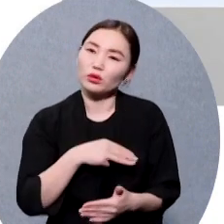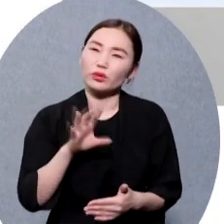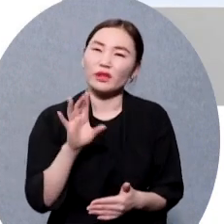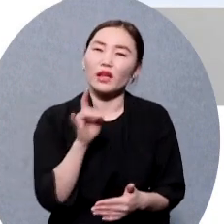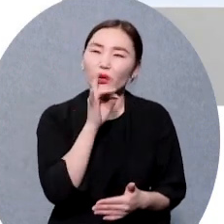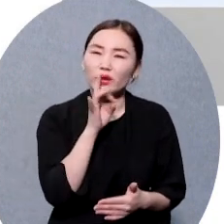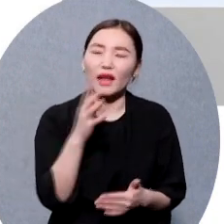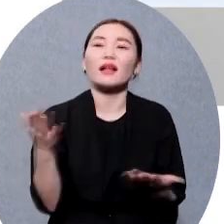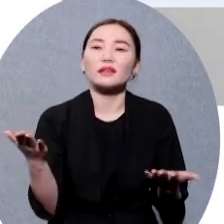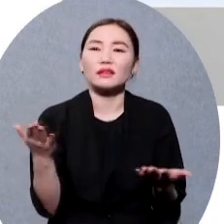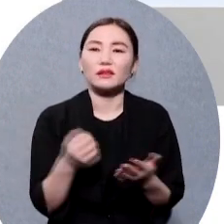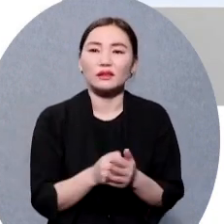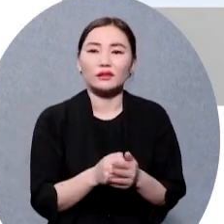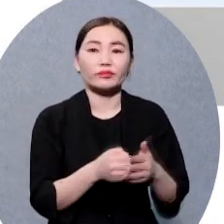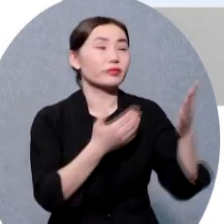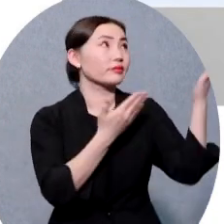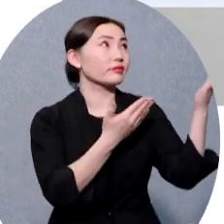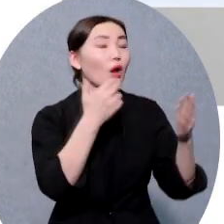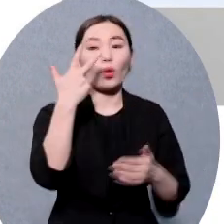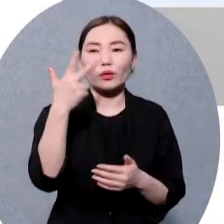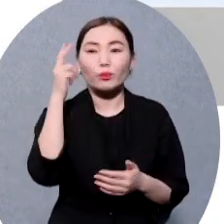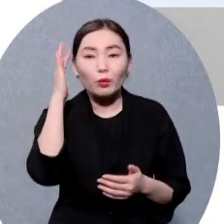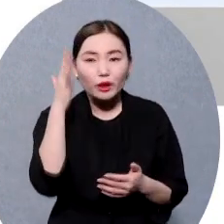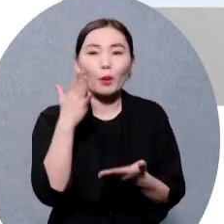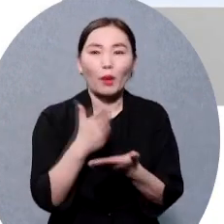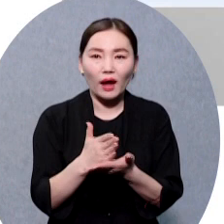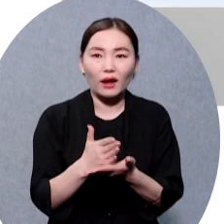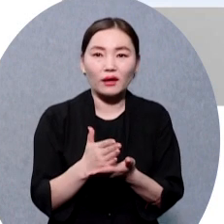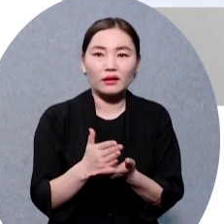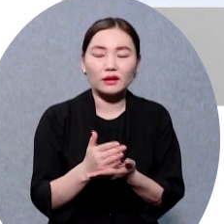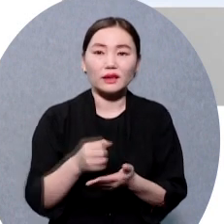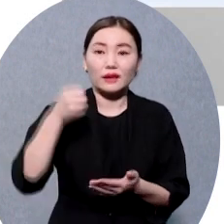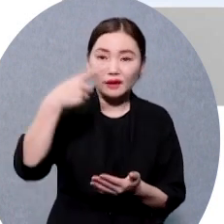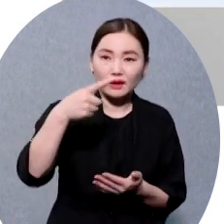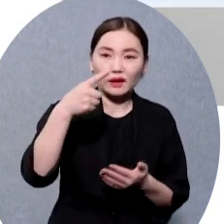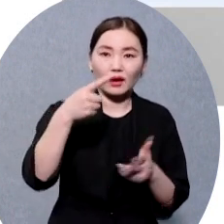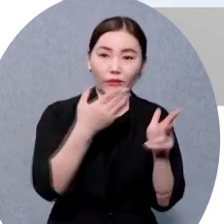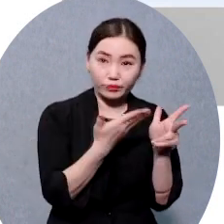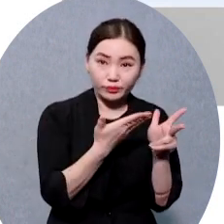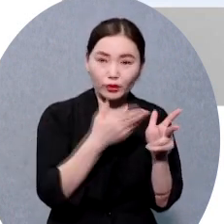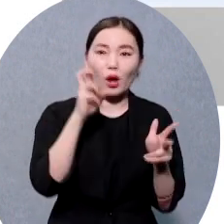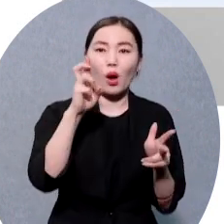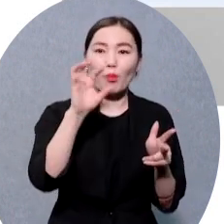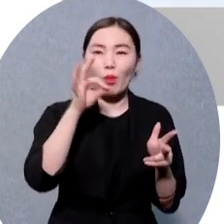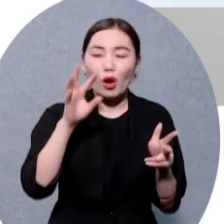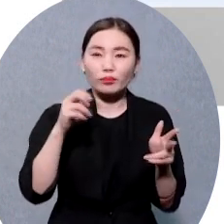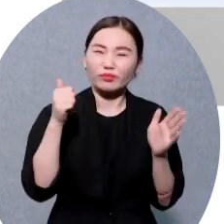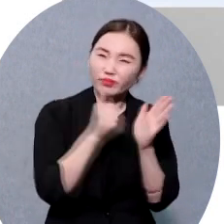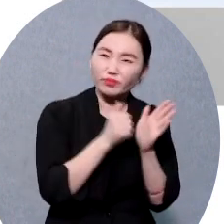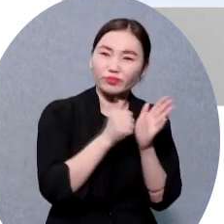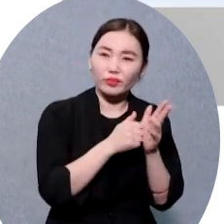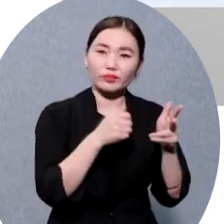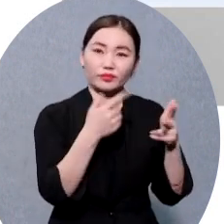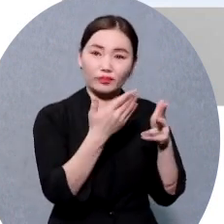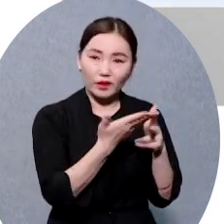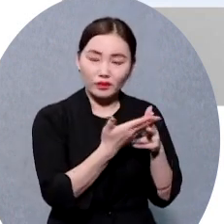Бурханы шашныг дэлгэрүүлэхийн тулд дээрх одоо гурван зүйлийг бол хэрэгжүүлсэн байна. Гурван бодлогыг хэрэгжүүлсэн байна. За Боогийн зан